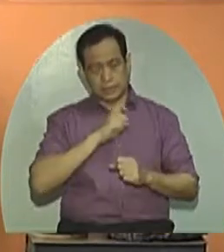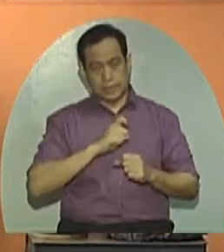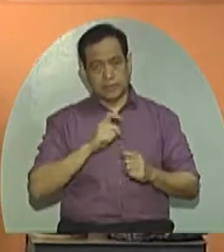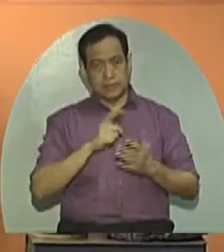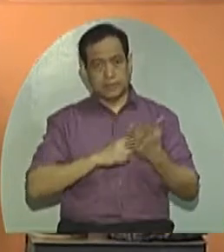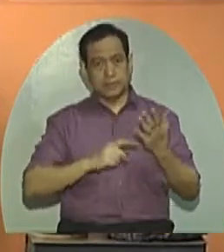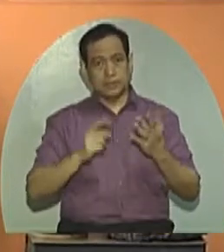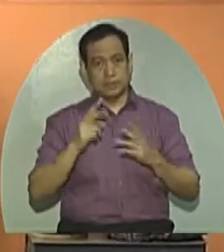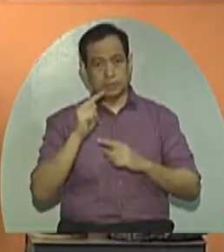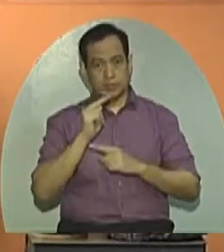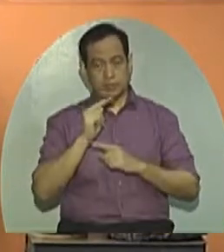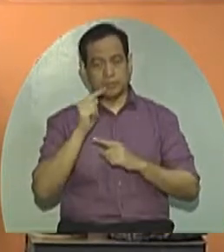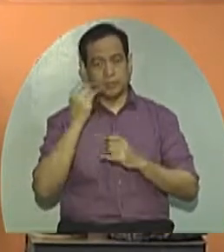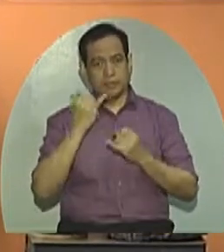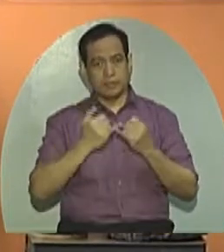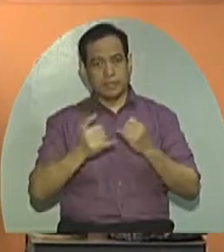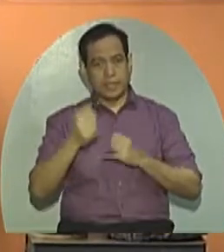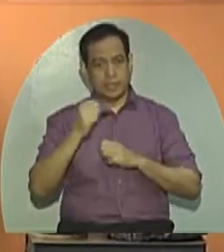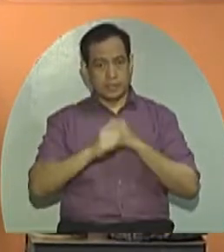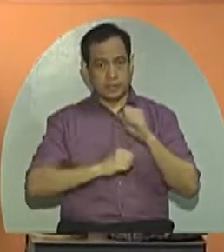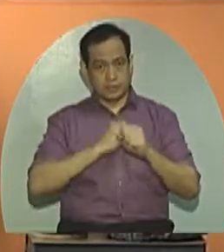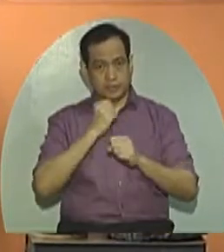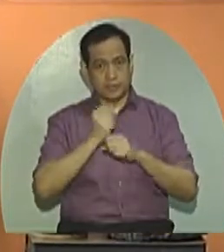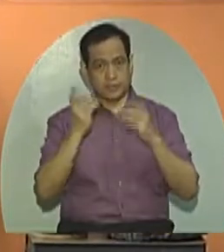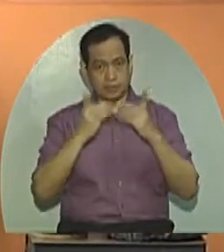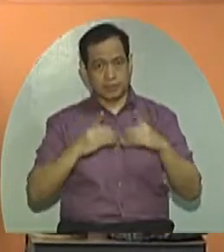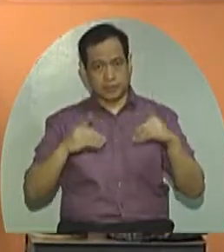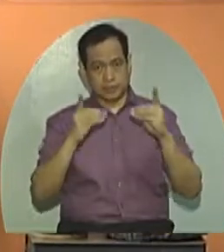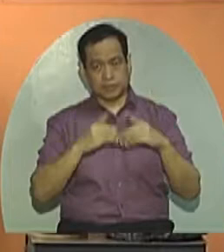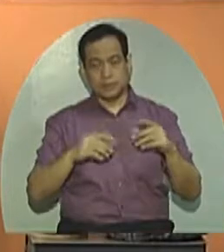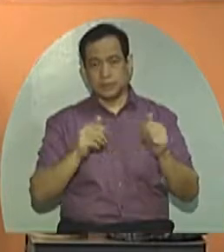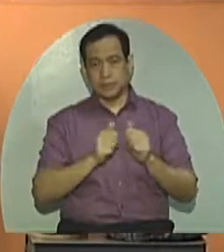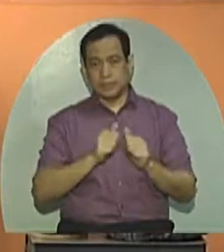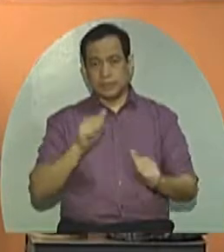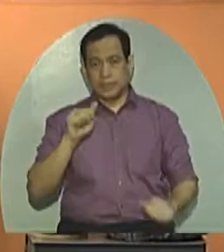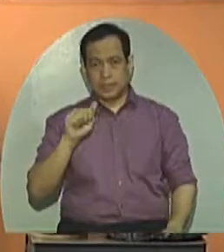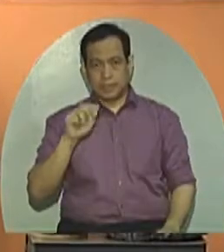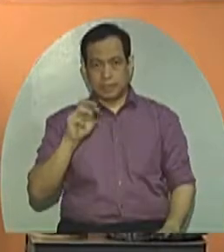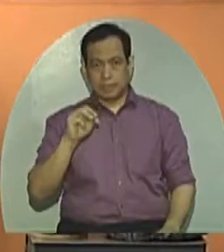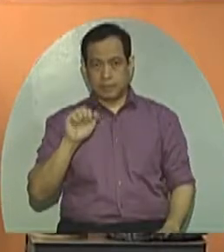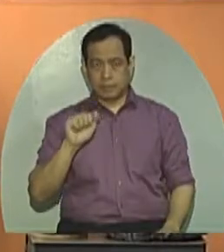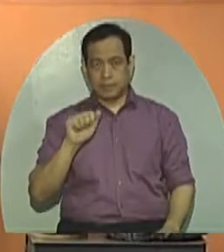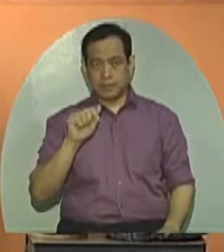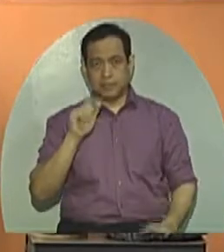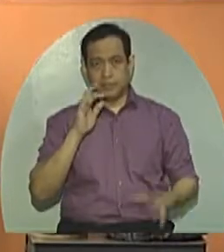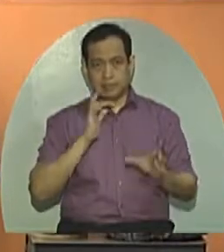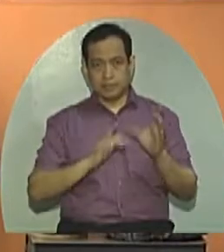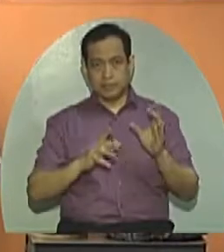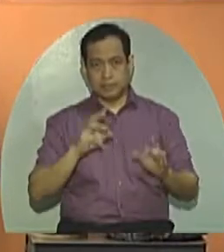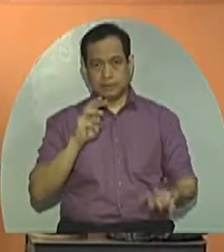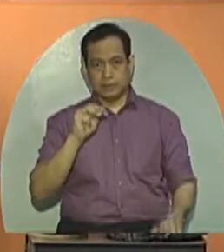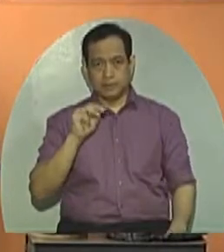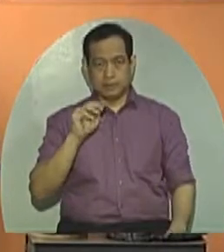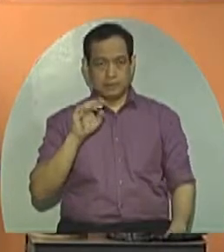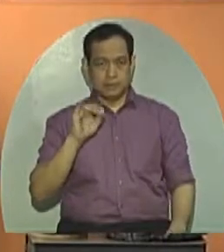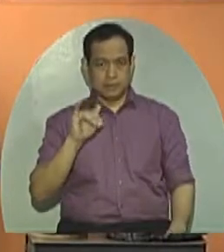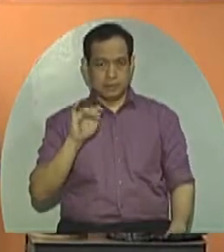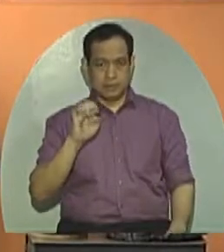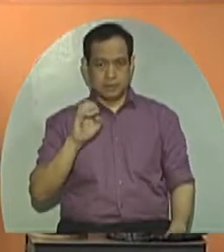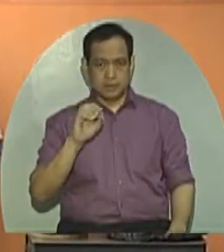na nakaraang taon, na-diagnose naman siya na mayroong AML, Acute Myeloid